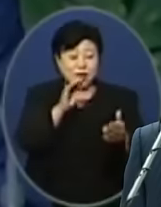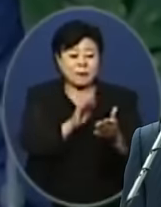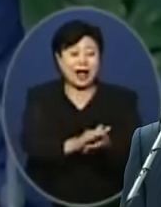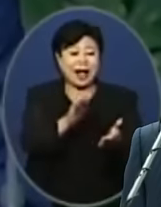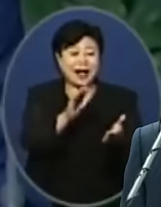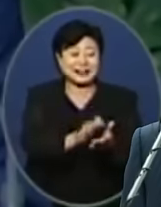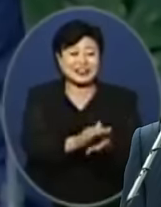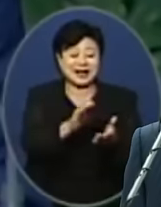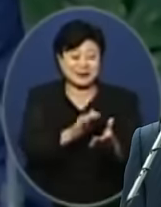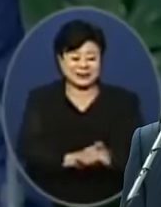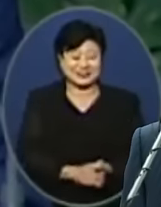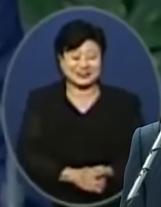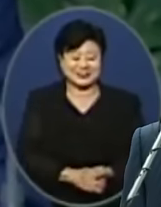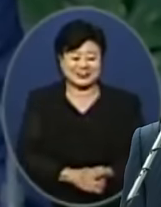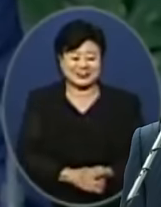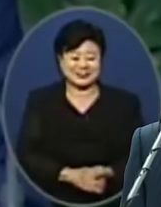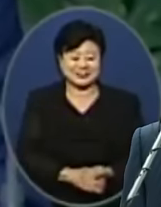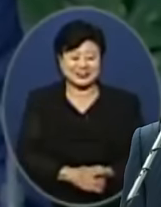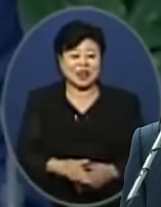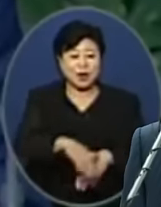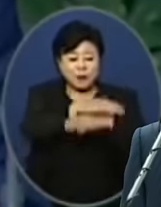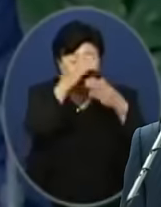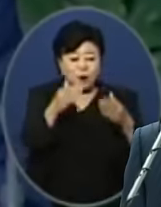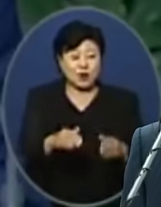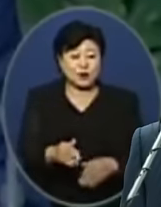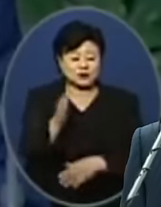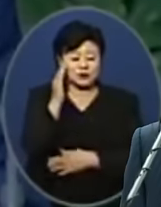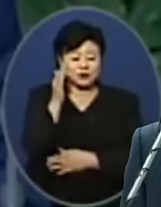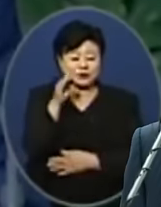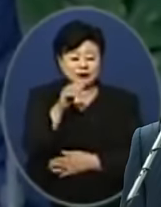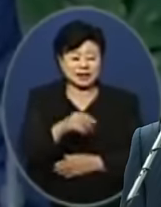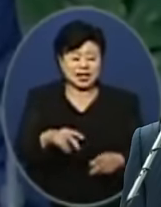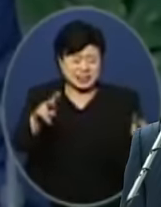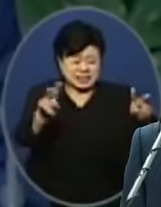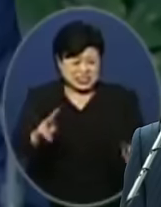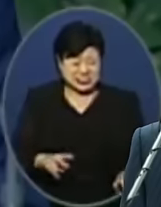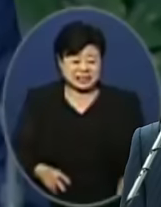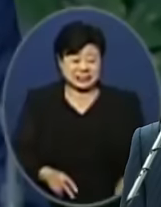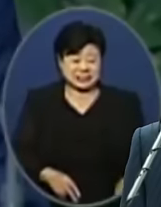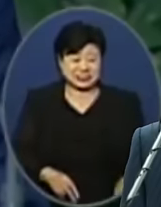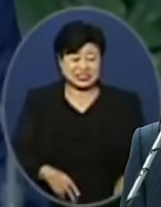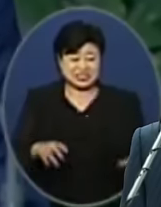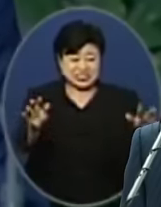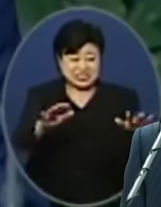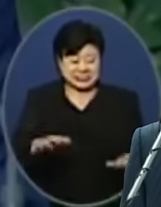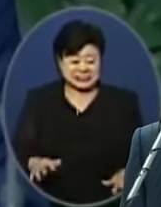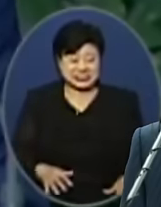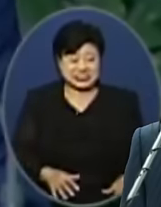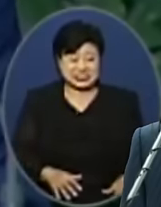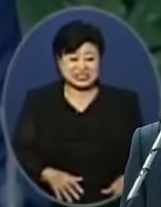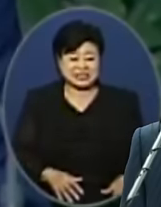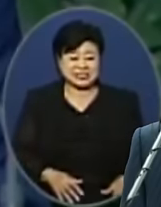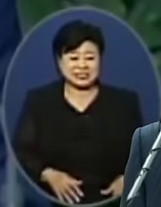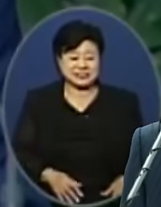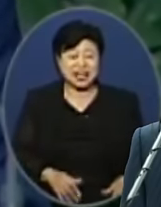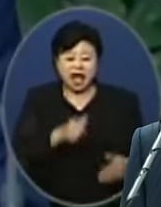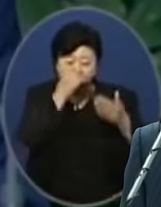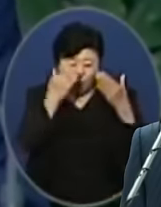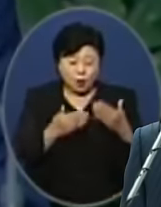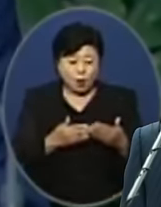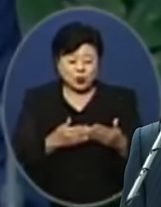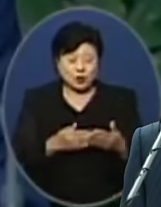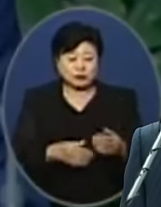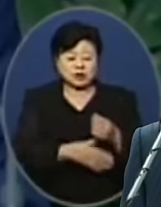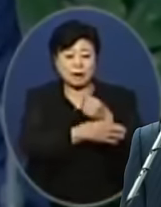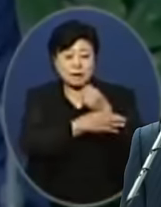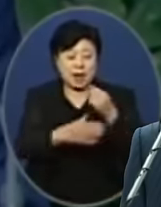맞춘 것 같습니다. 온 도시에 지진이 일어나서 땅이 흔들리고 옥터가 움직이고 문이 다